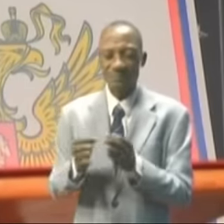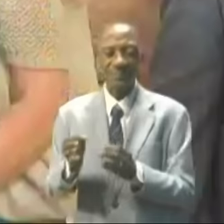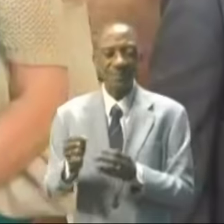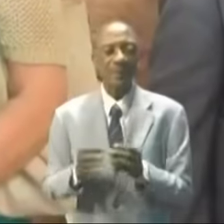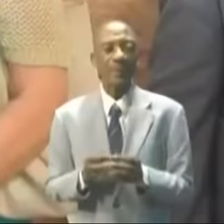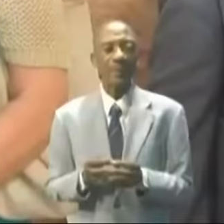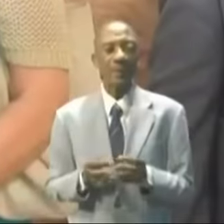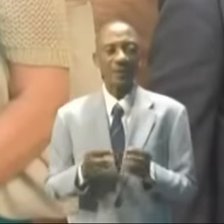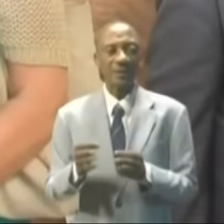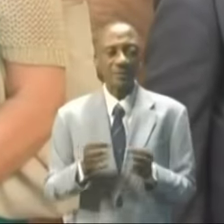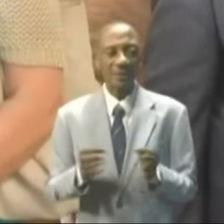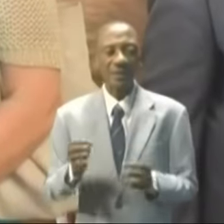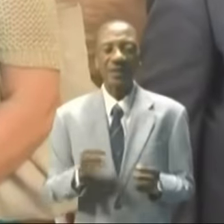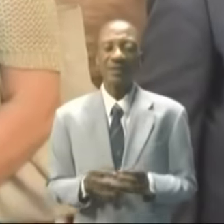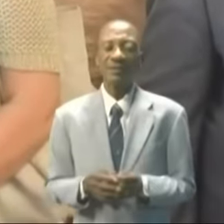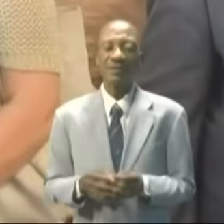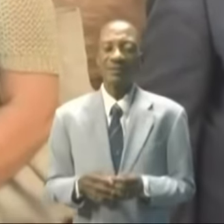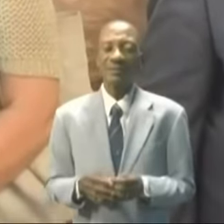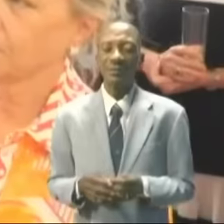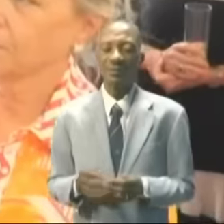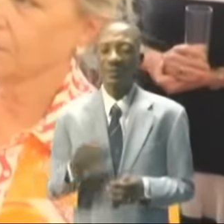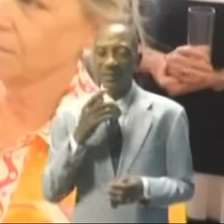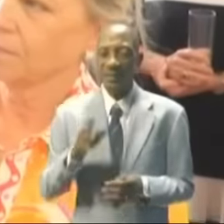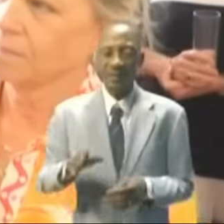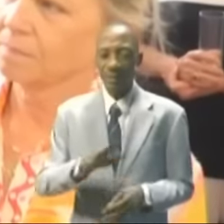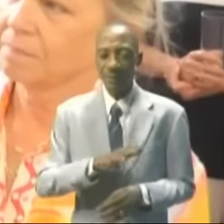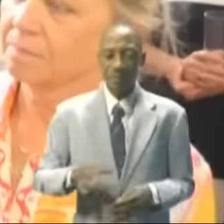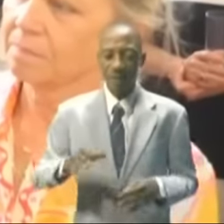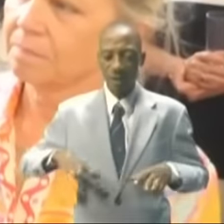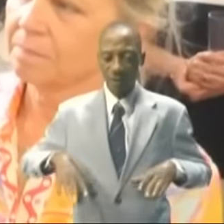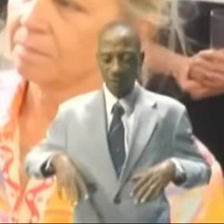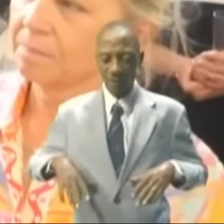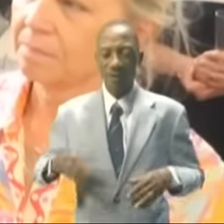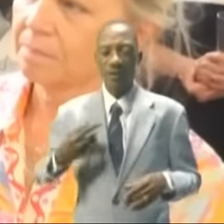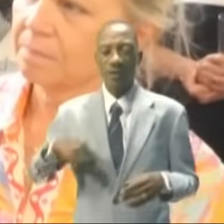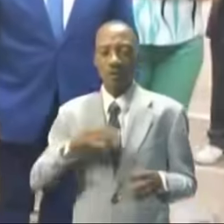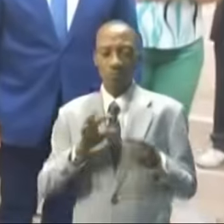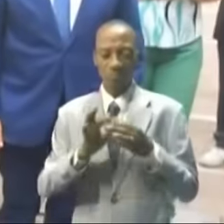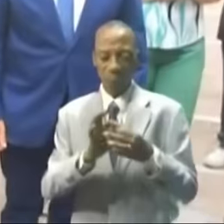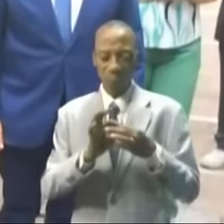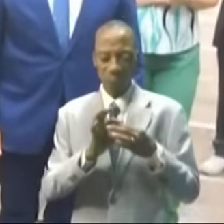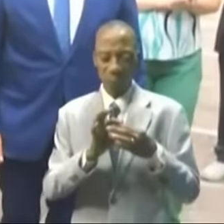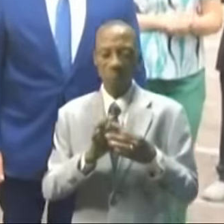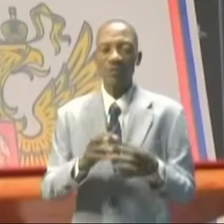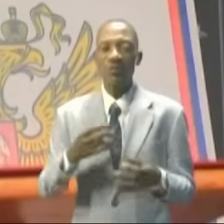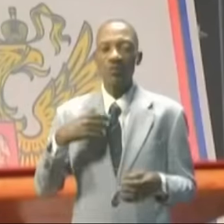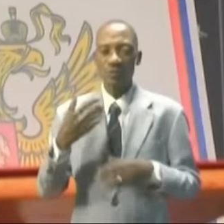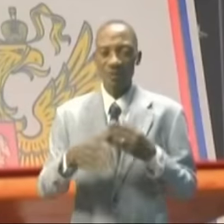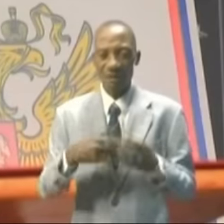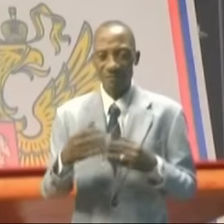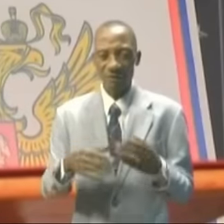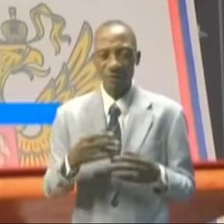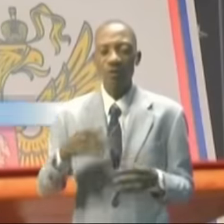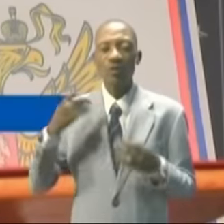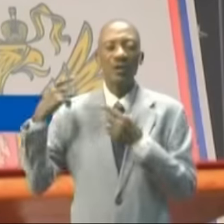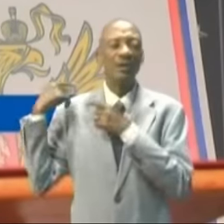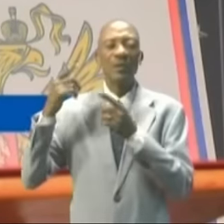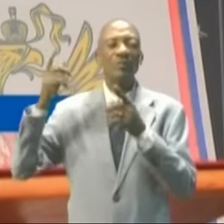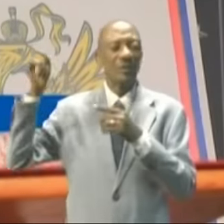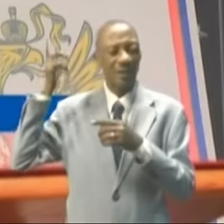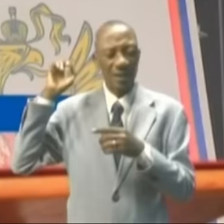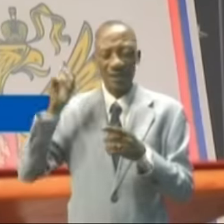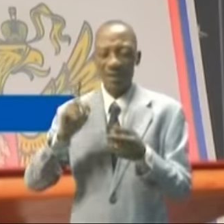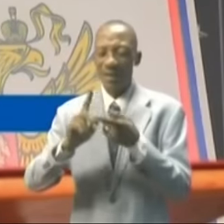la République démocratique du Congo, avec laquelle nous travaillons sans relâche au renforcement des relations